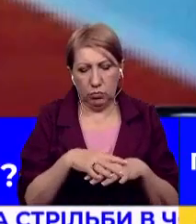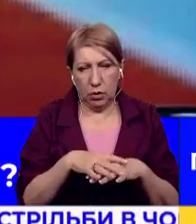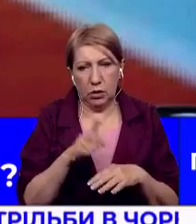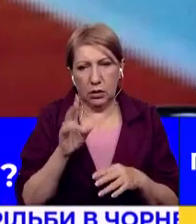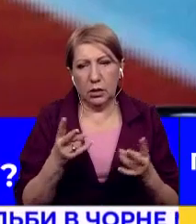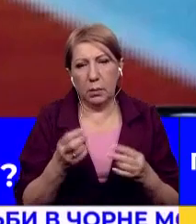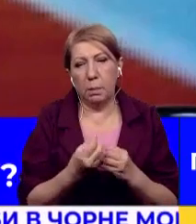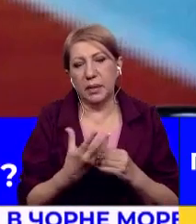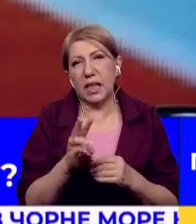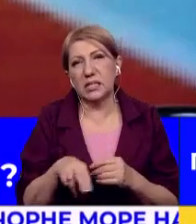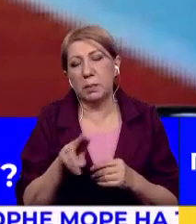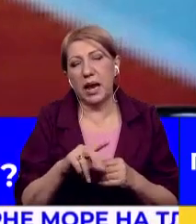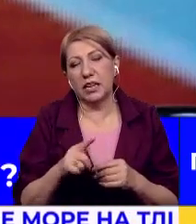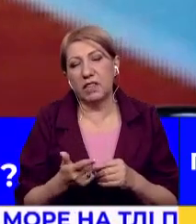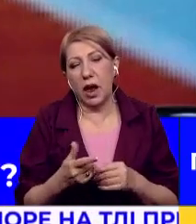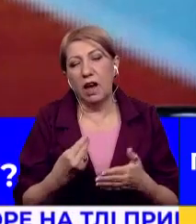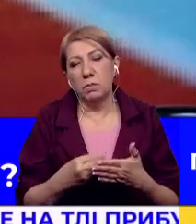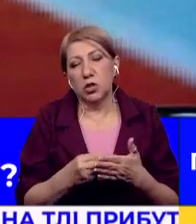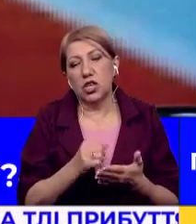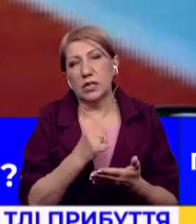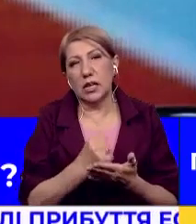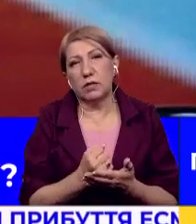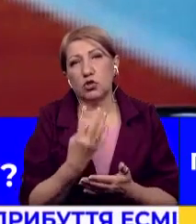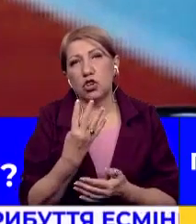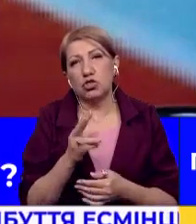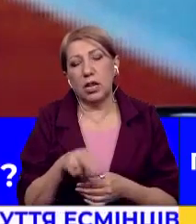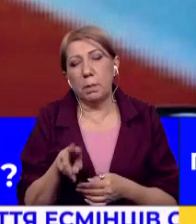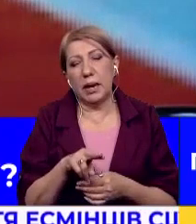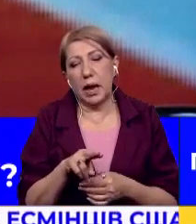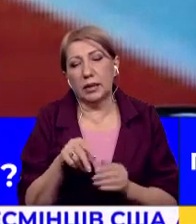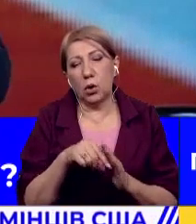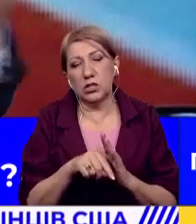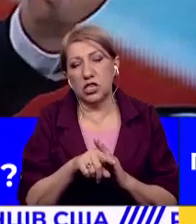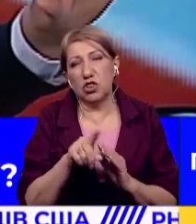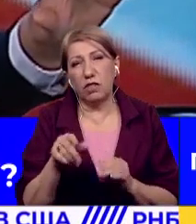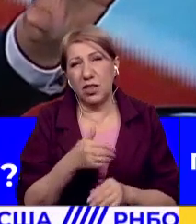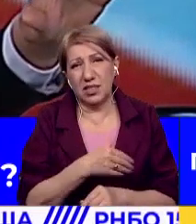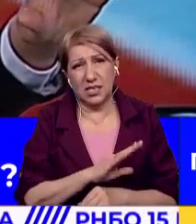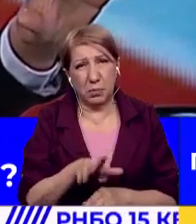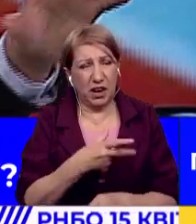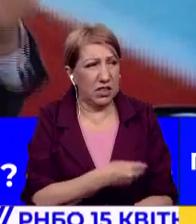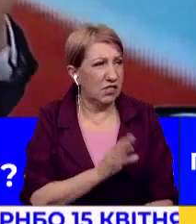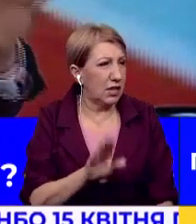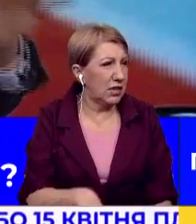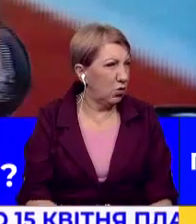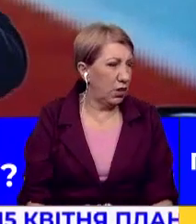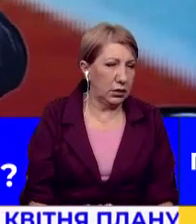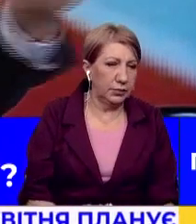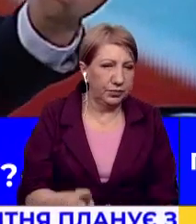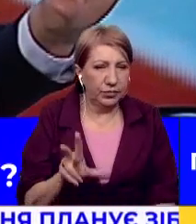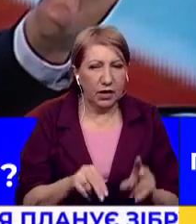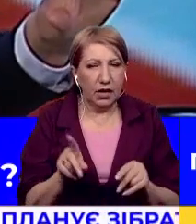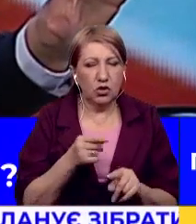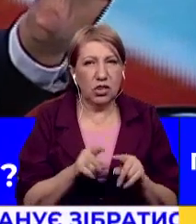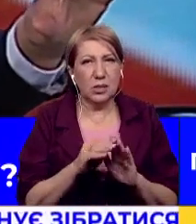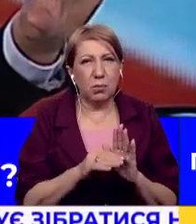треба 15 мільярдів гривень. А в бюджеті затверджують 4 мільярди. Це означає, що вони і не збирались вакцинувати. Вони взагалі вважали,